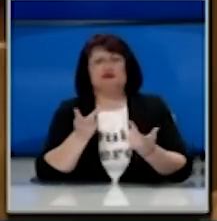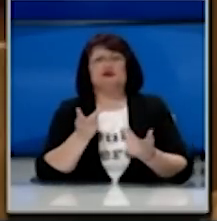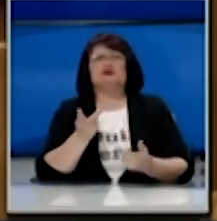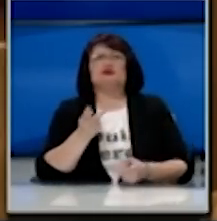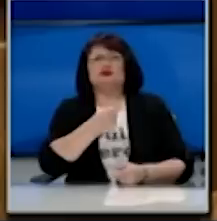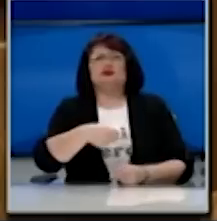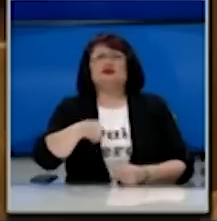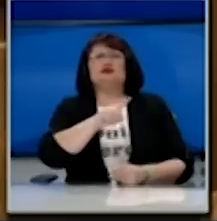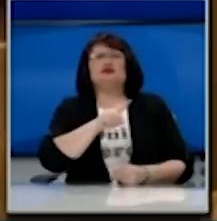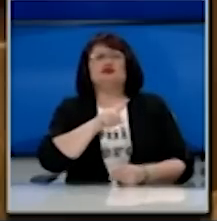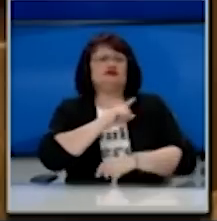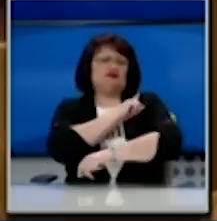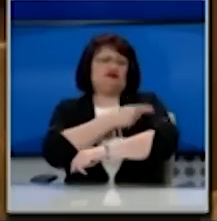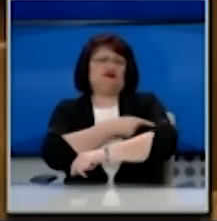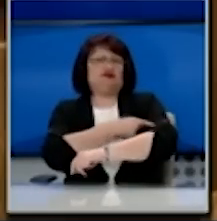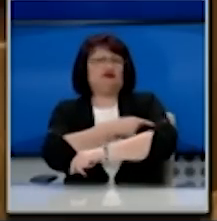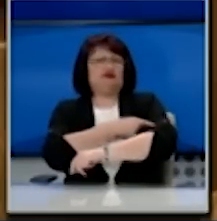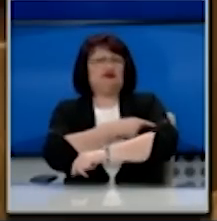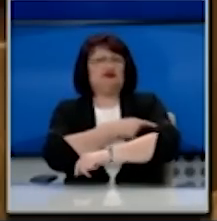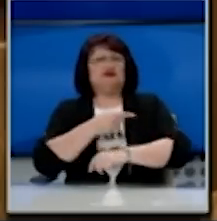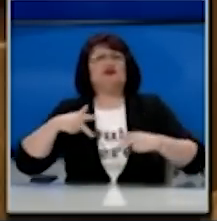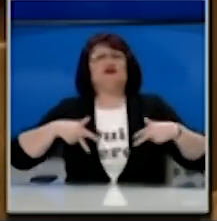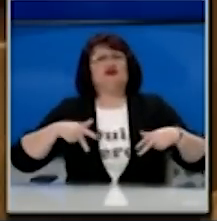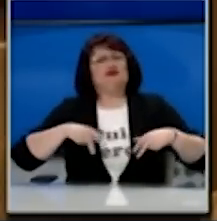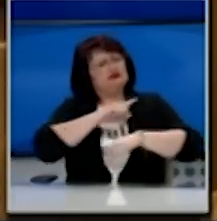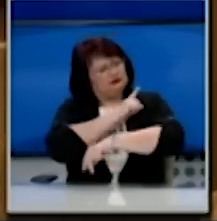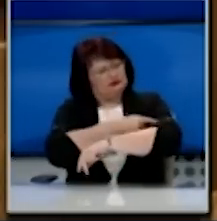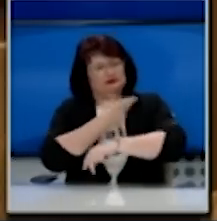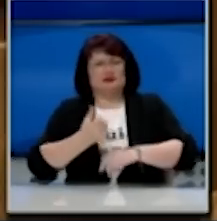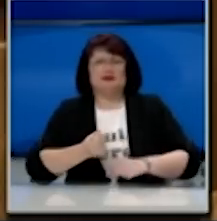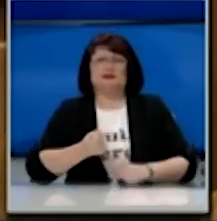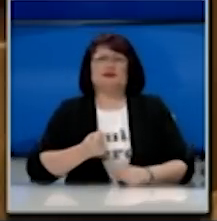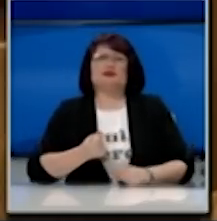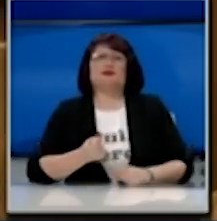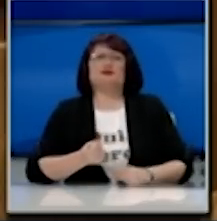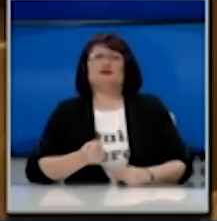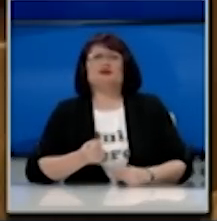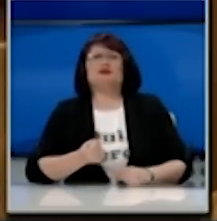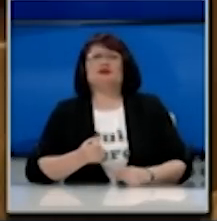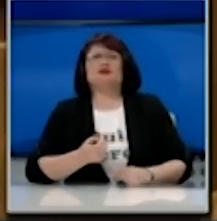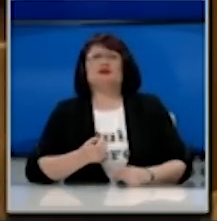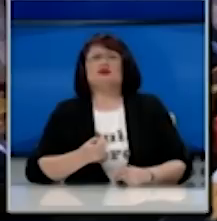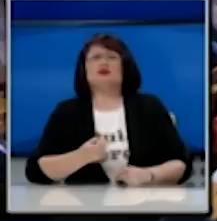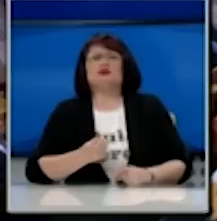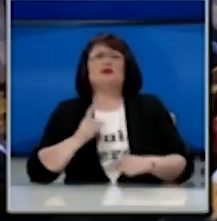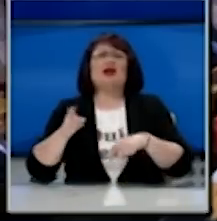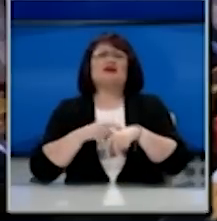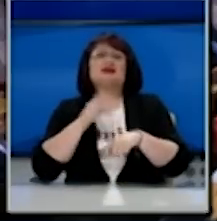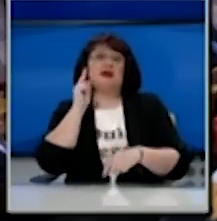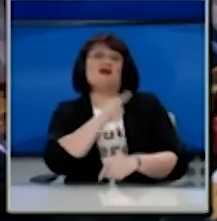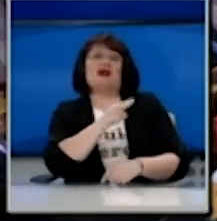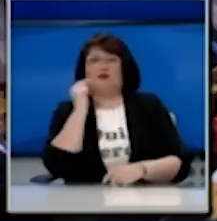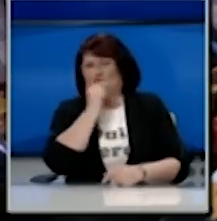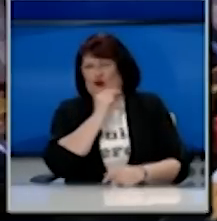είστε ικανός, είστε ικανοί μάλλον, γιατί μιας και μιλάω σε πρώτο πρόσωπο, ο κύριος Μητσοτάκης αυτή τη στιγμή δεν είναι στην